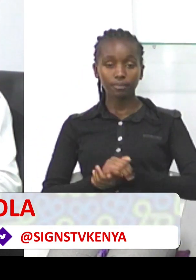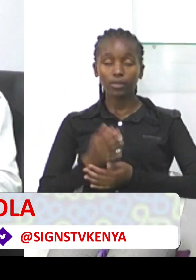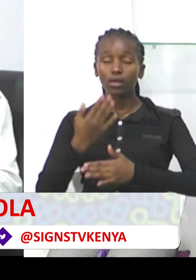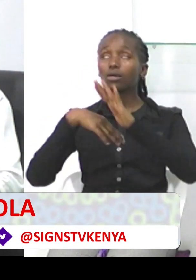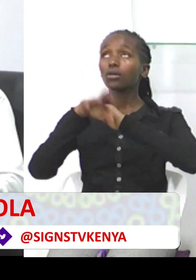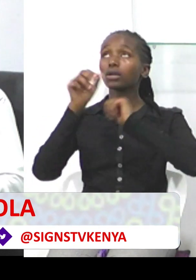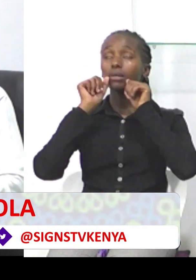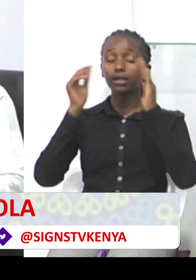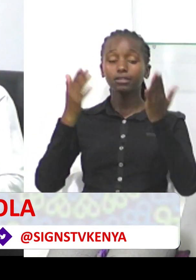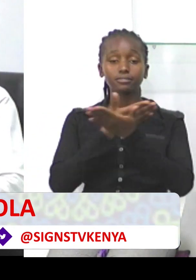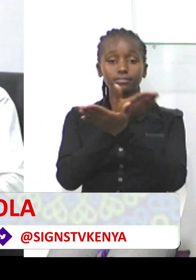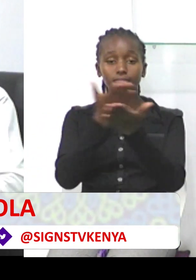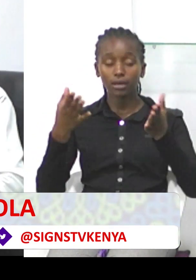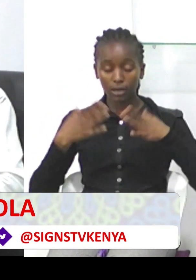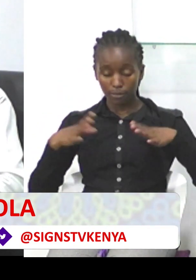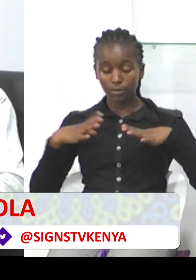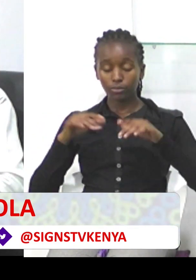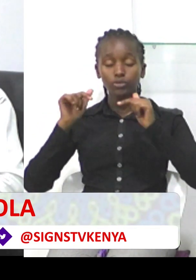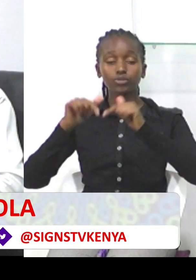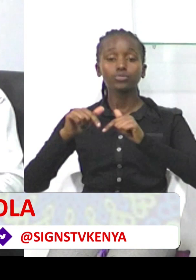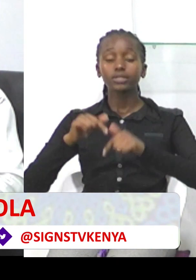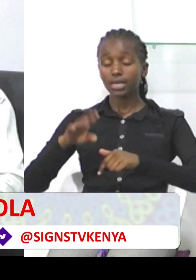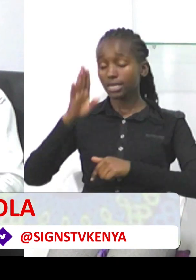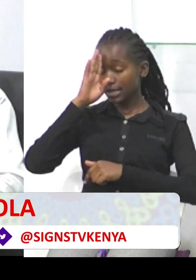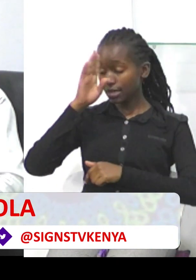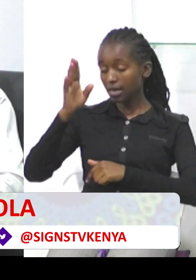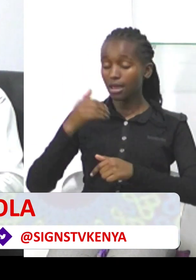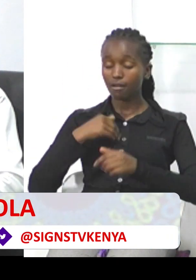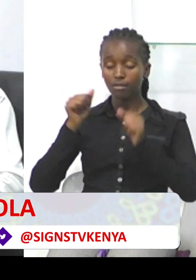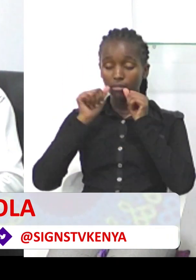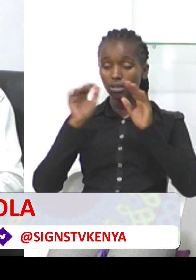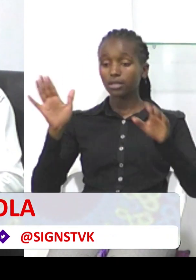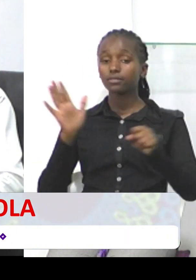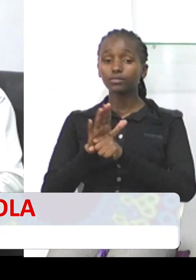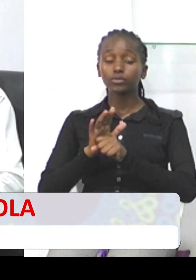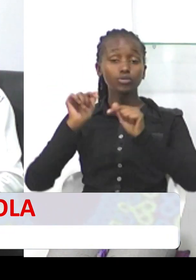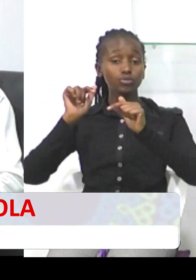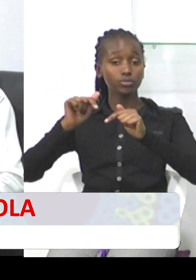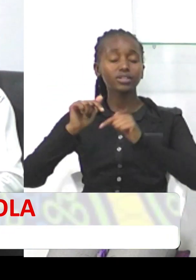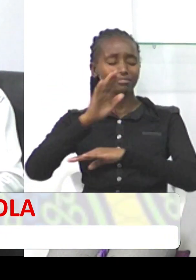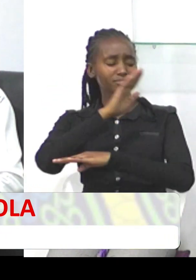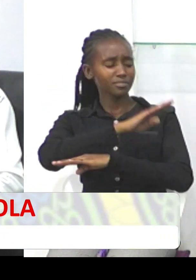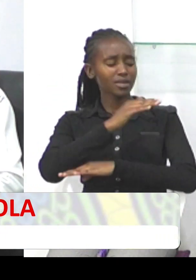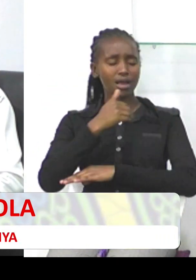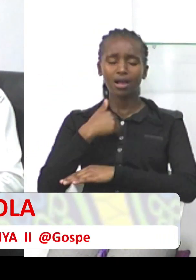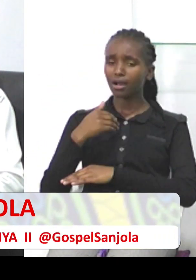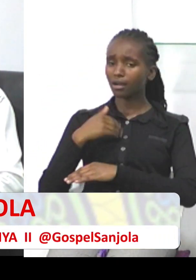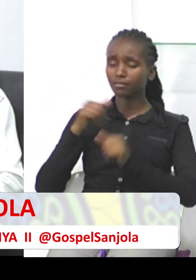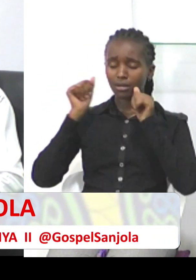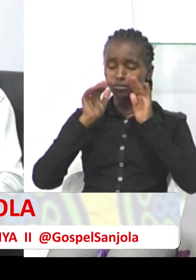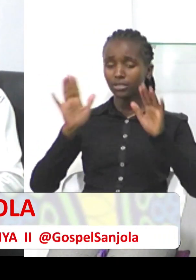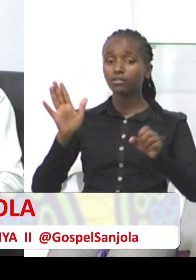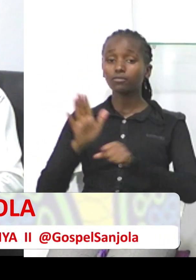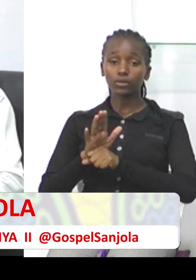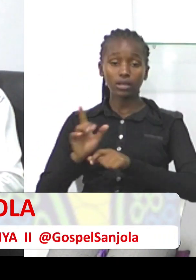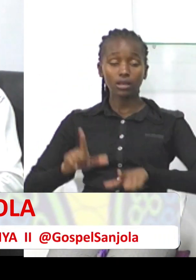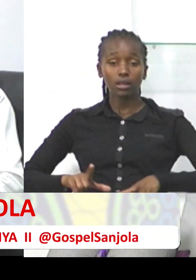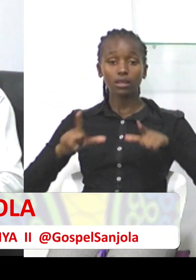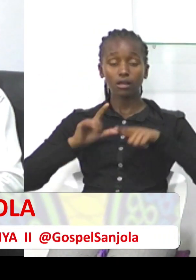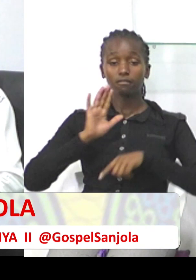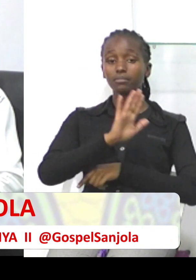wako ukawatende mema. Jumapili ya leo ni Jumapili ya baraka. Jumapili jioni ya leo Bwana iwe jioni ya baraka. Watu